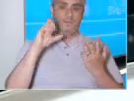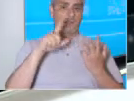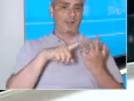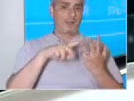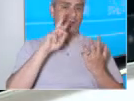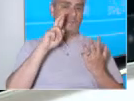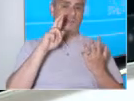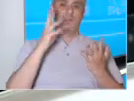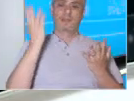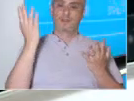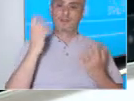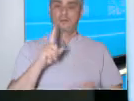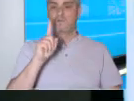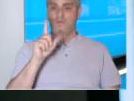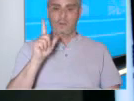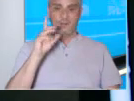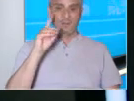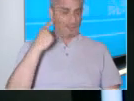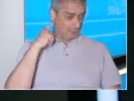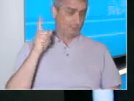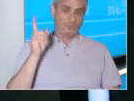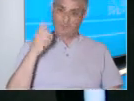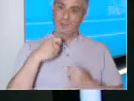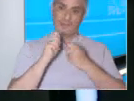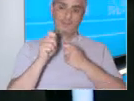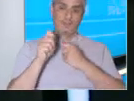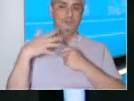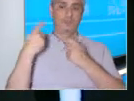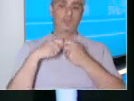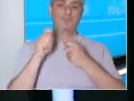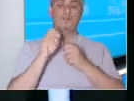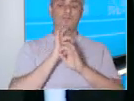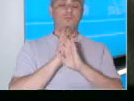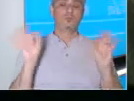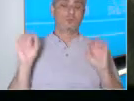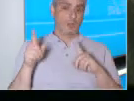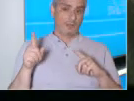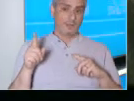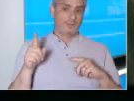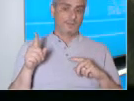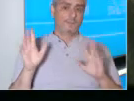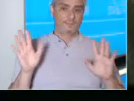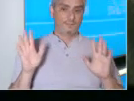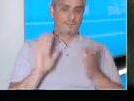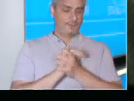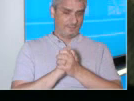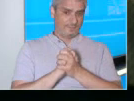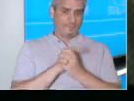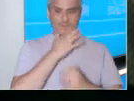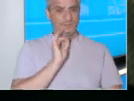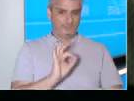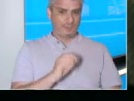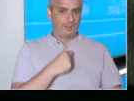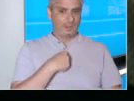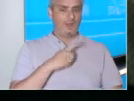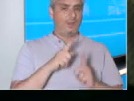רופינגר? וולדיגר. וולדיגר. אתה עוד תשמע ממנה, היא חברת כנסת, שתהיה חברת כנסת מצוינת. חבר'ה, חברים, בואו נהיה רציניים.